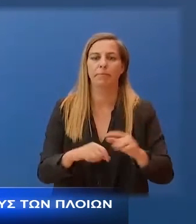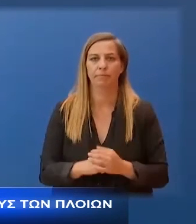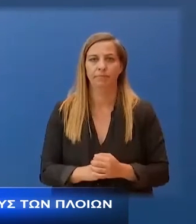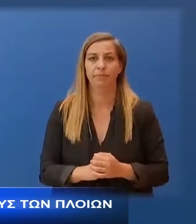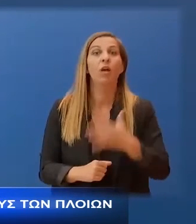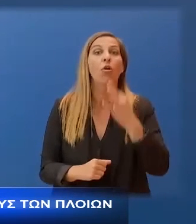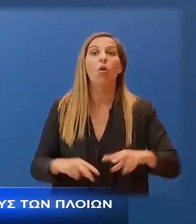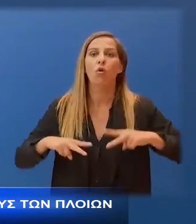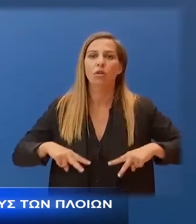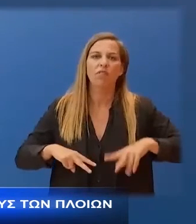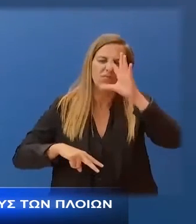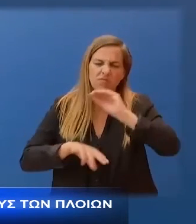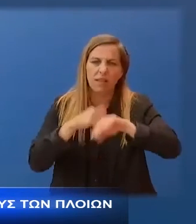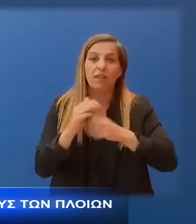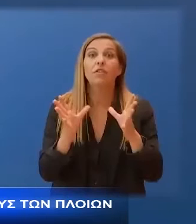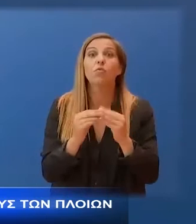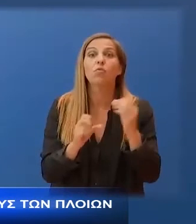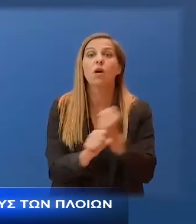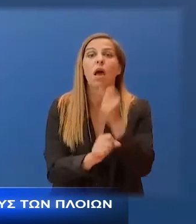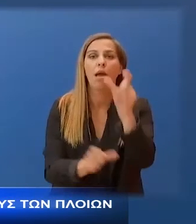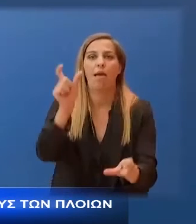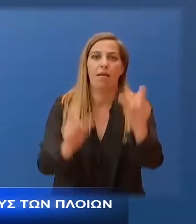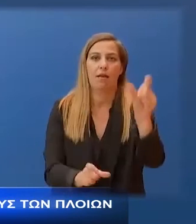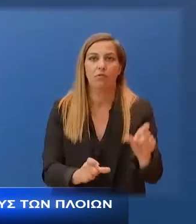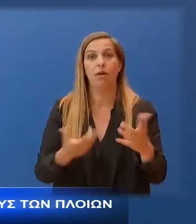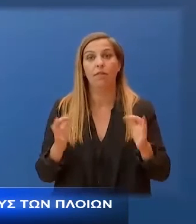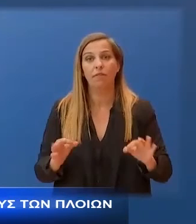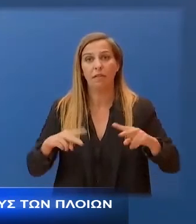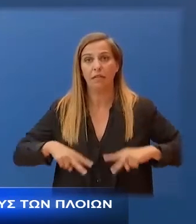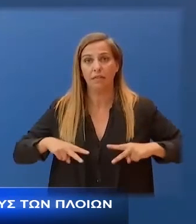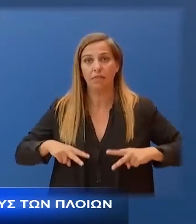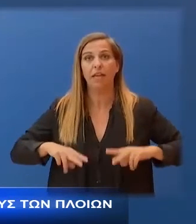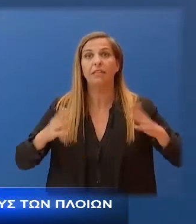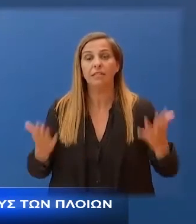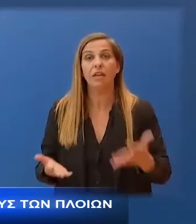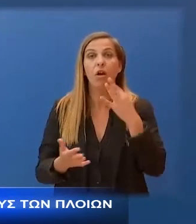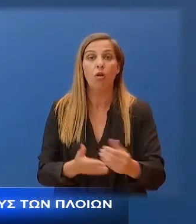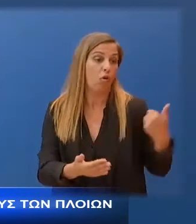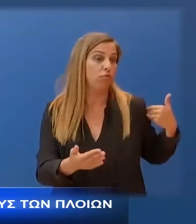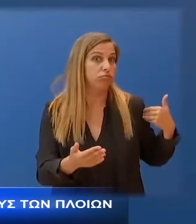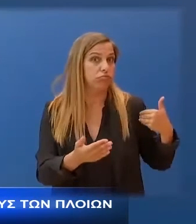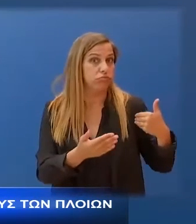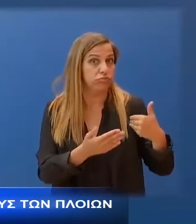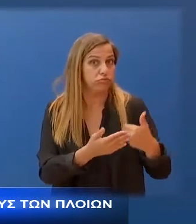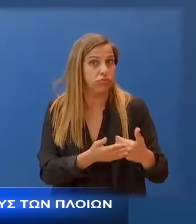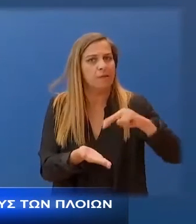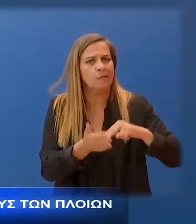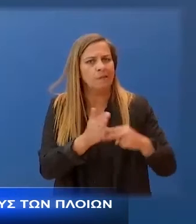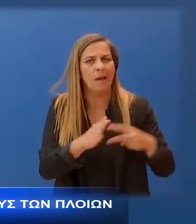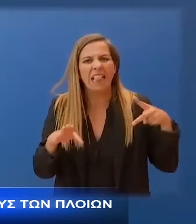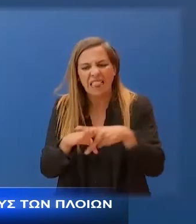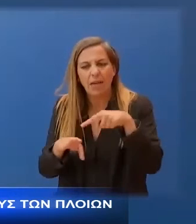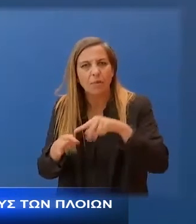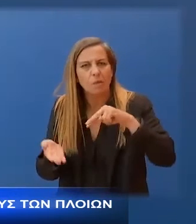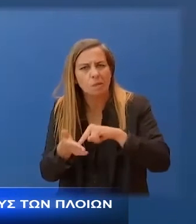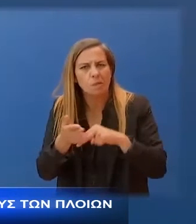Γιατί νοιαζόμαστε για τον κόσμο της εργασίας και γιατί μπορούμε, έχοντας κάνει το προηγούμενο διάστημα συνετή χρήση του Ταμείου του Κράτους